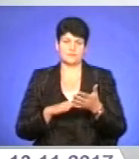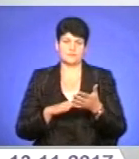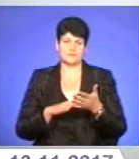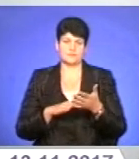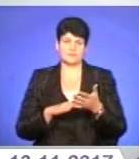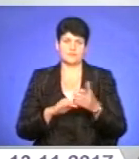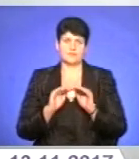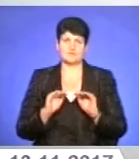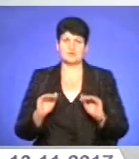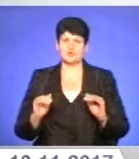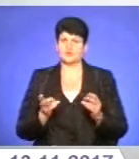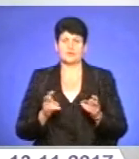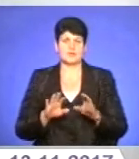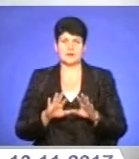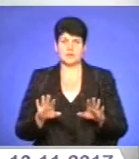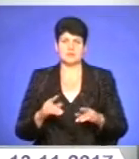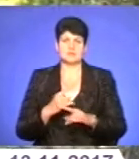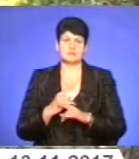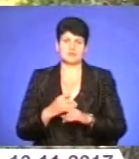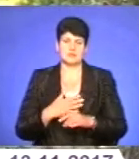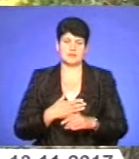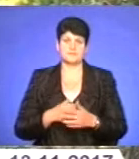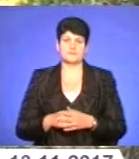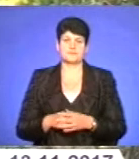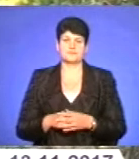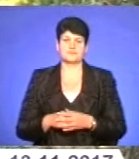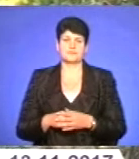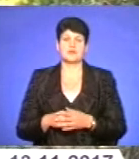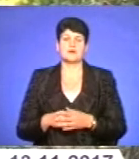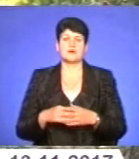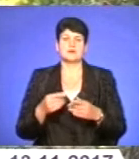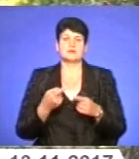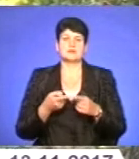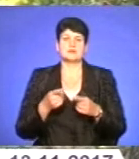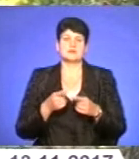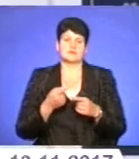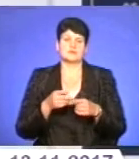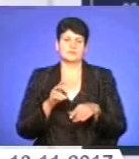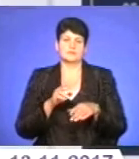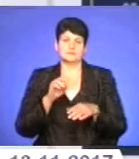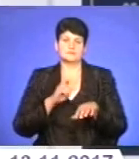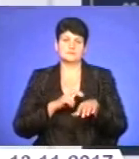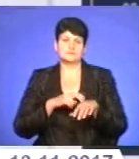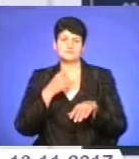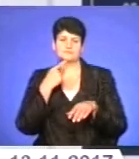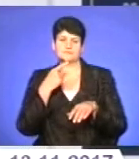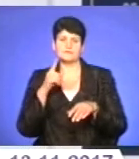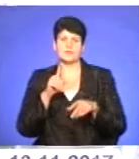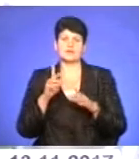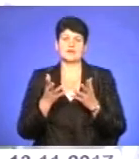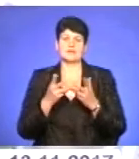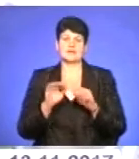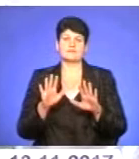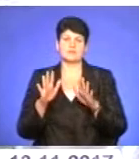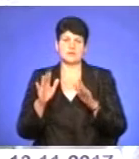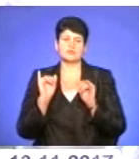продовжимо. Садочок не ходимо, теж заборонили нам. Надалі епідеміологи обласного лабораторного центру прогнозують, що кількість випадків захворюваності на